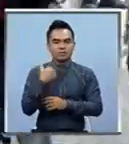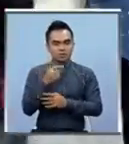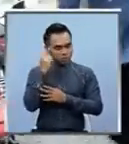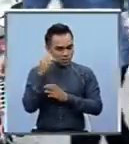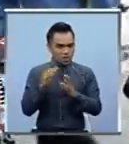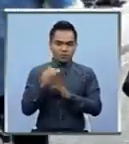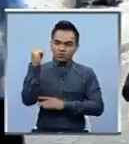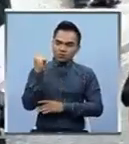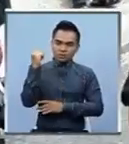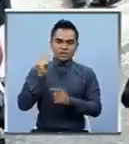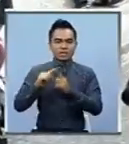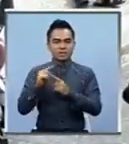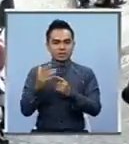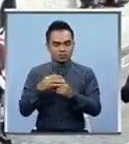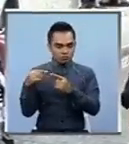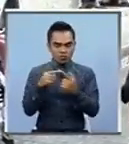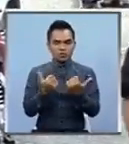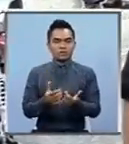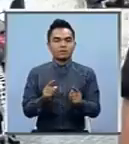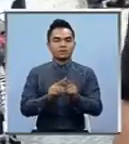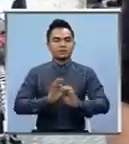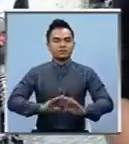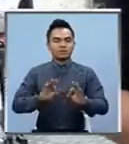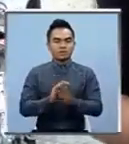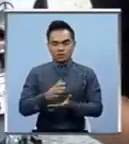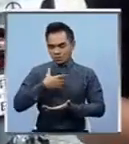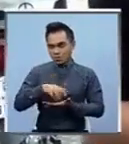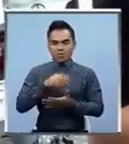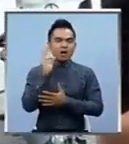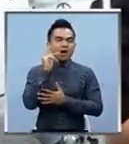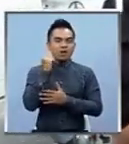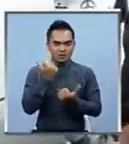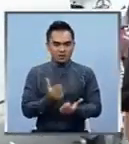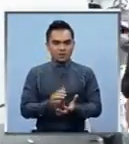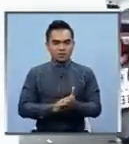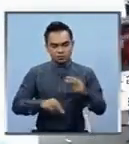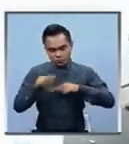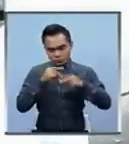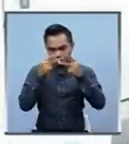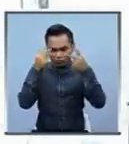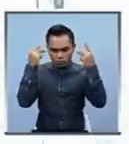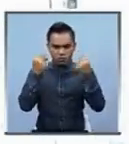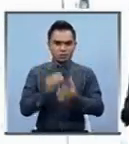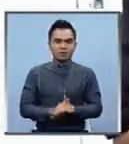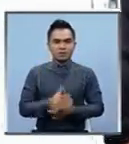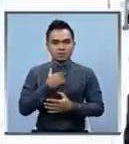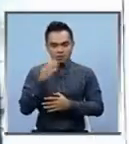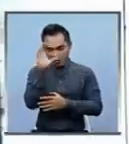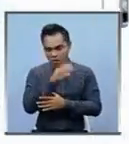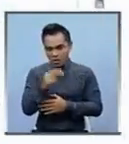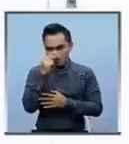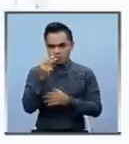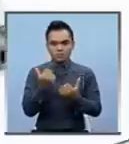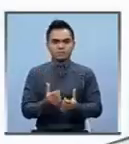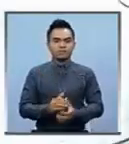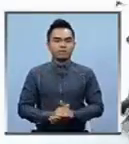ารถที่จะเดินทางไปต่อได้ในหลายเส้นทางเช่นเดียวกันเดี๋ยวเราจะไปดูว่าเส้นทางต่างๆเหล่านี้คนร้ายมีความเป็นไปได้ว่าจะสามารถหลบหนีไปในเส้นทางไหนได้บ้างครับ